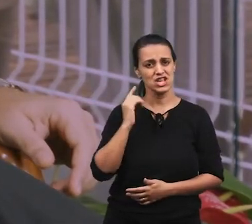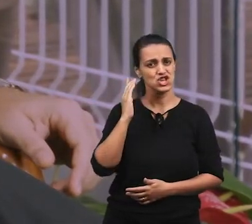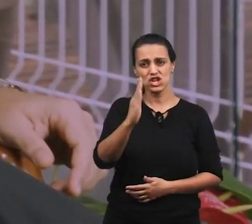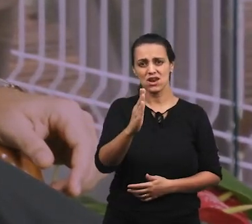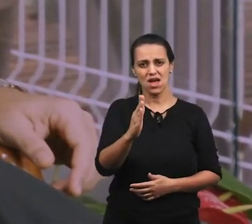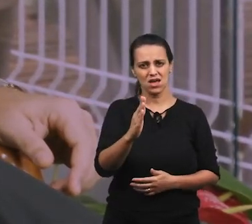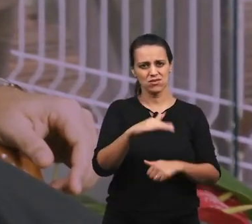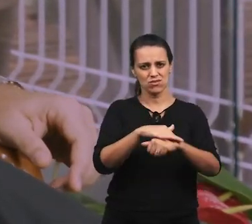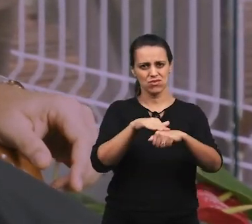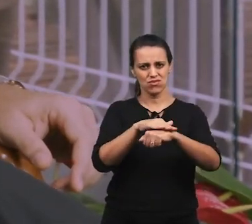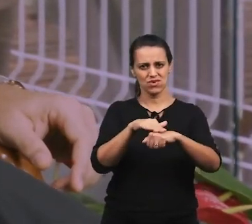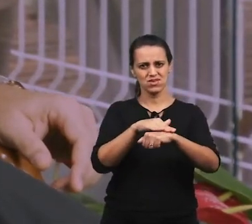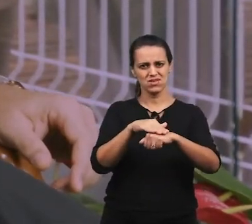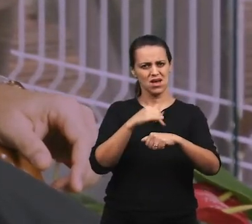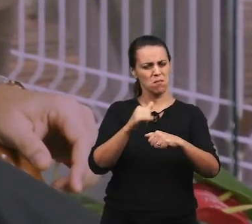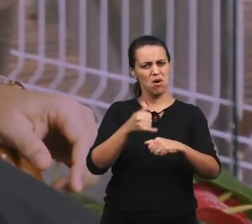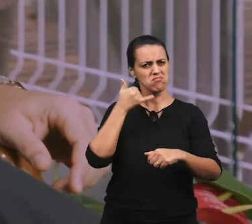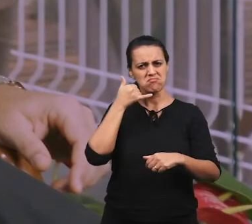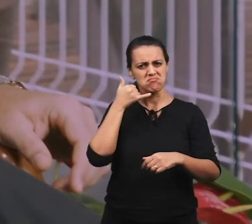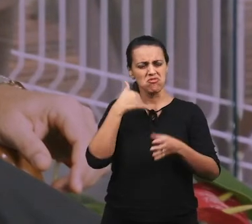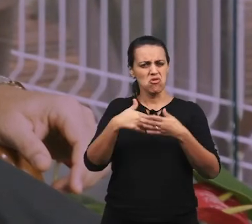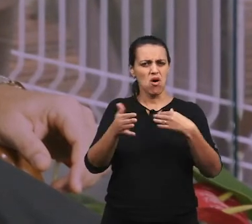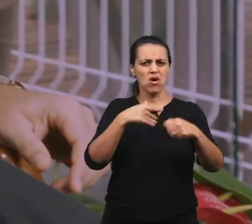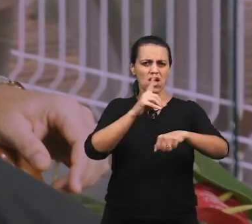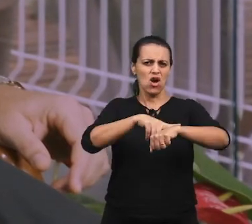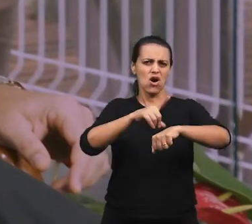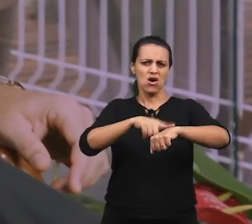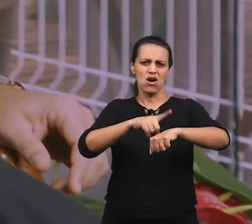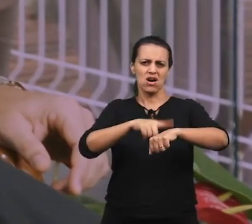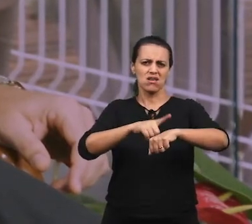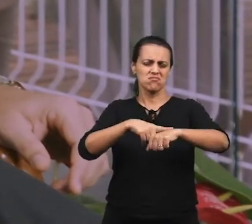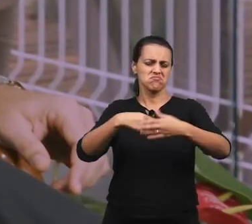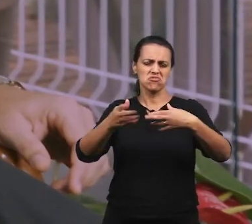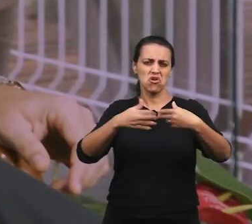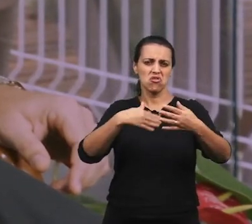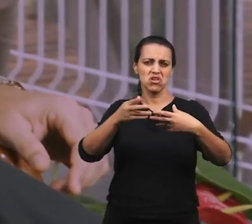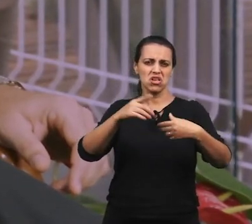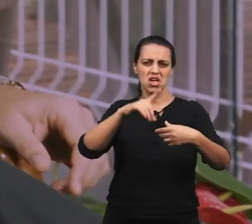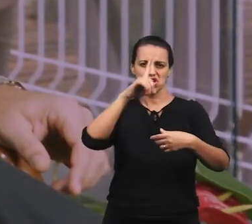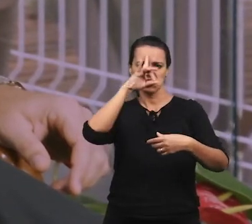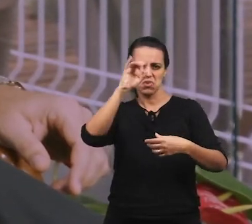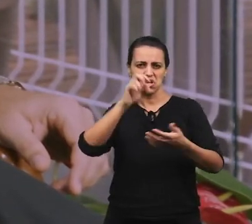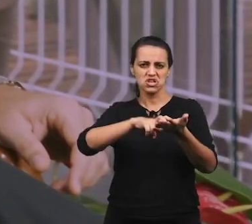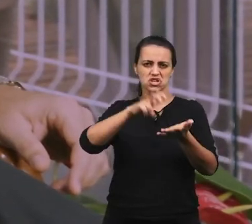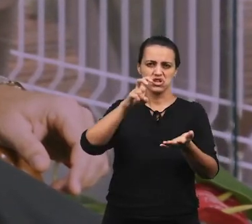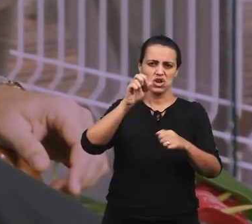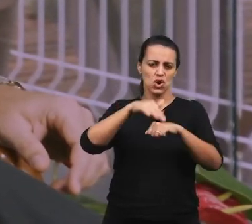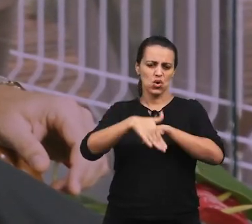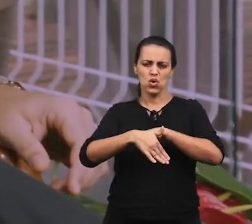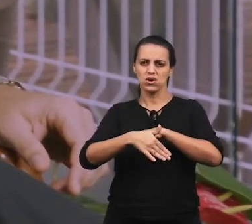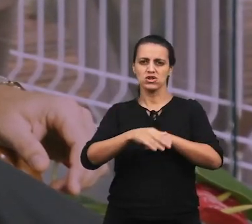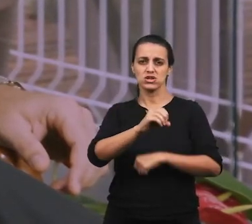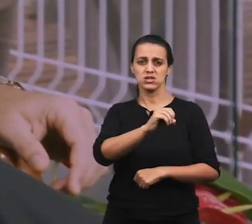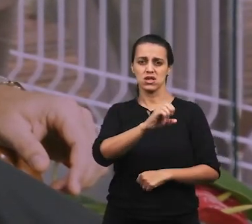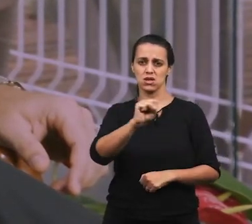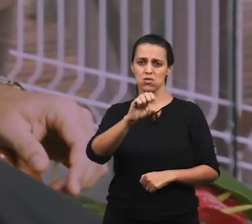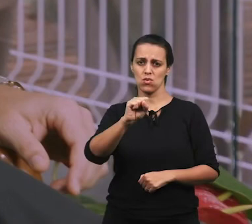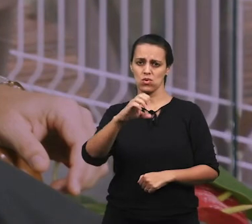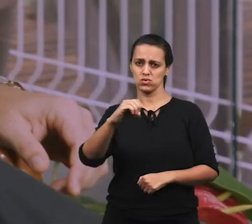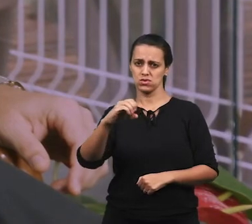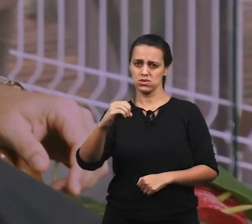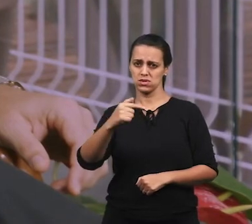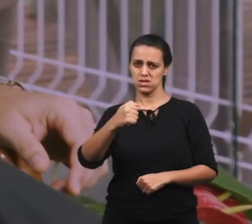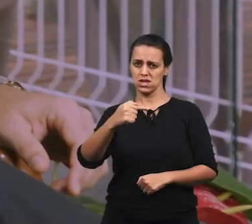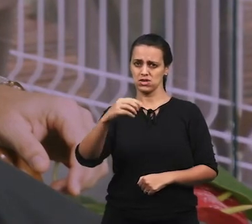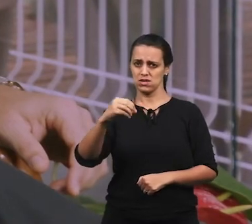Это и есть переживание с Богом. Для всех тех, кто проживает на территории Бразилии, на экране находится номер телефона, по которому вы